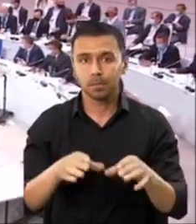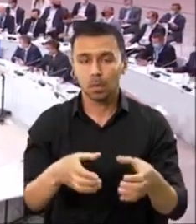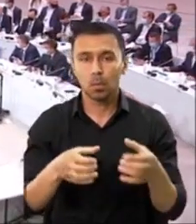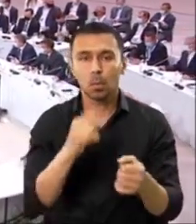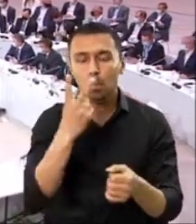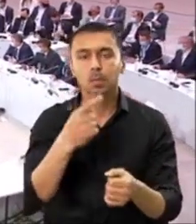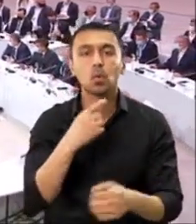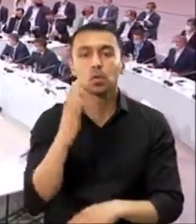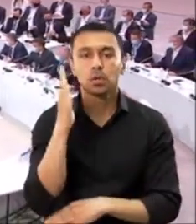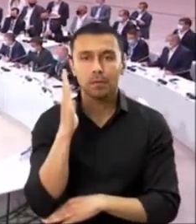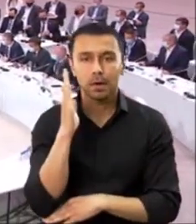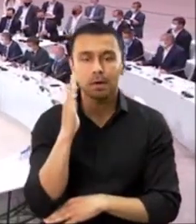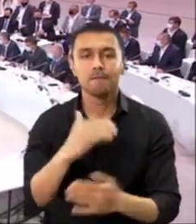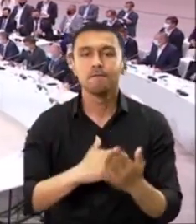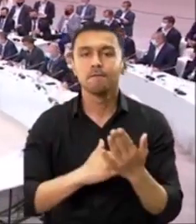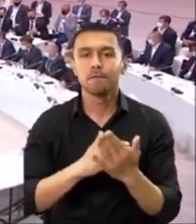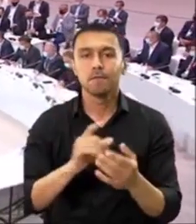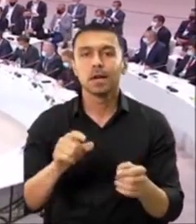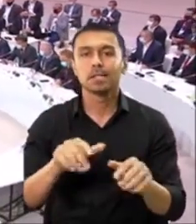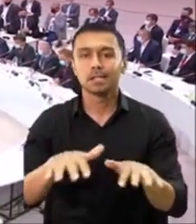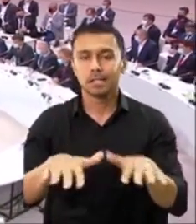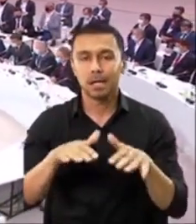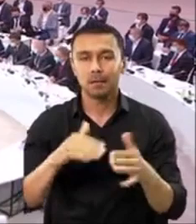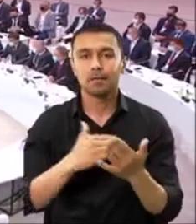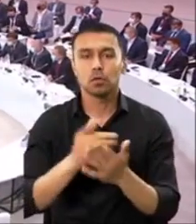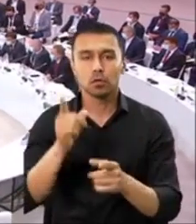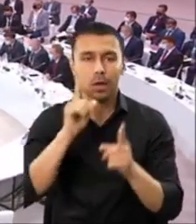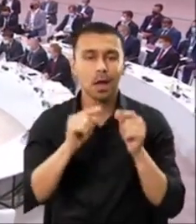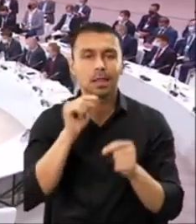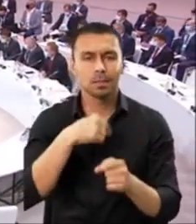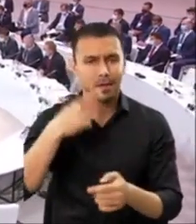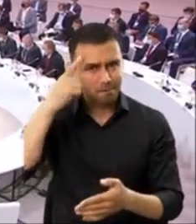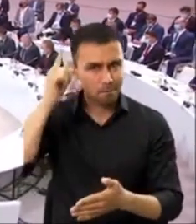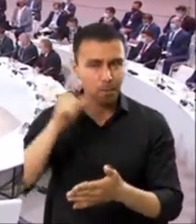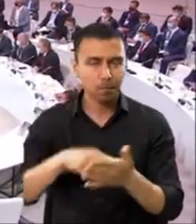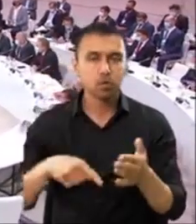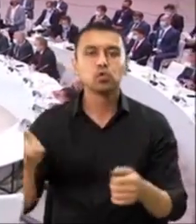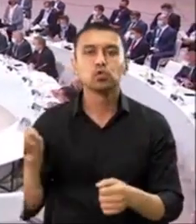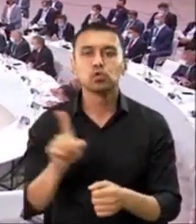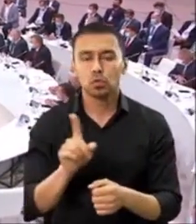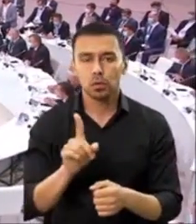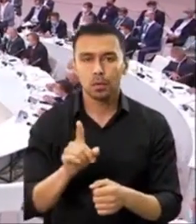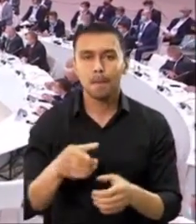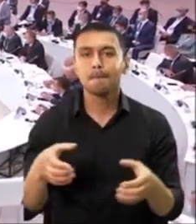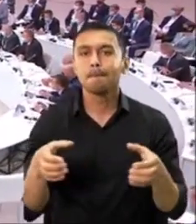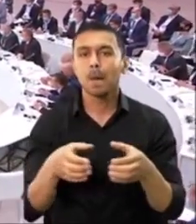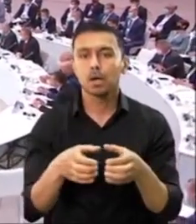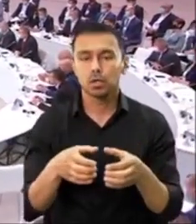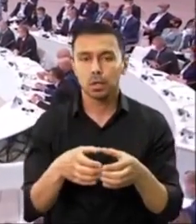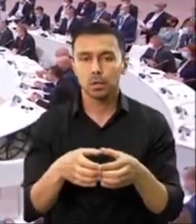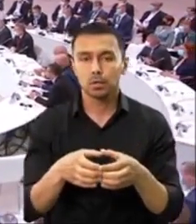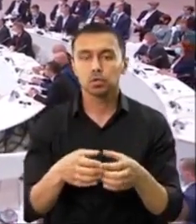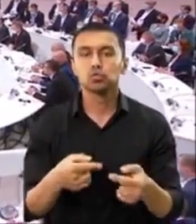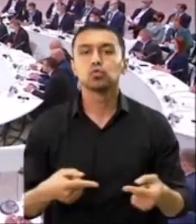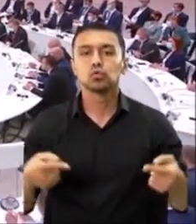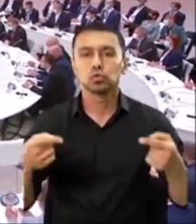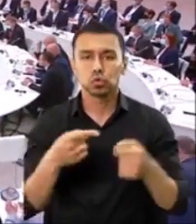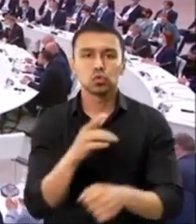Верховної, в залі Верховної Ради. Ну, а там я впевнений, що партія точно «Слуга